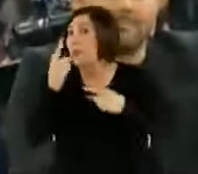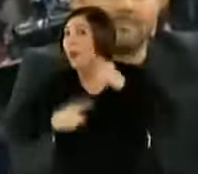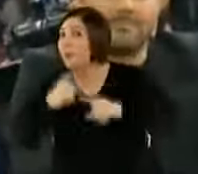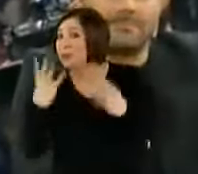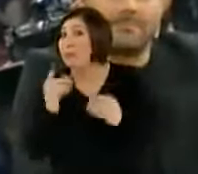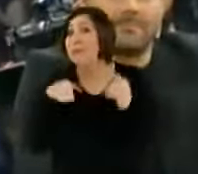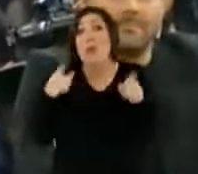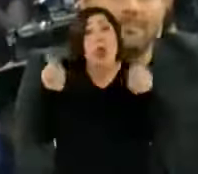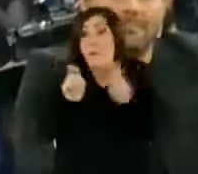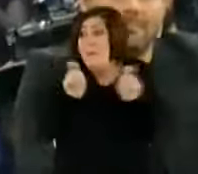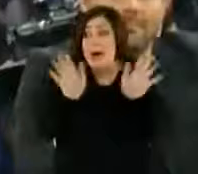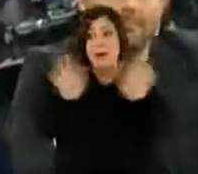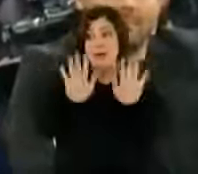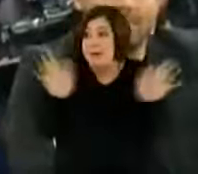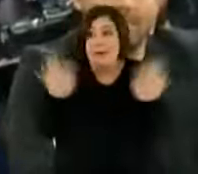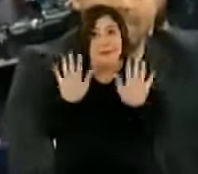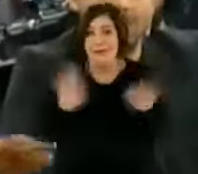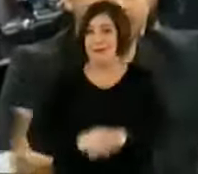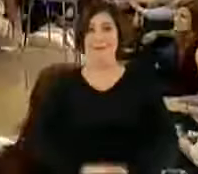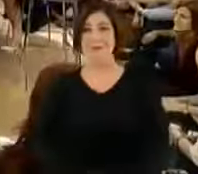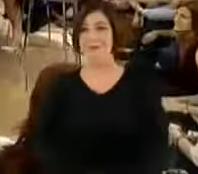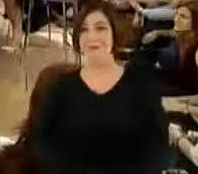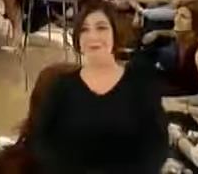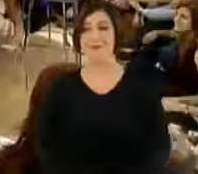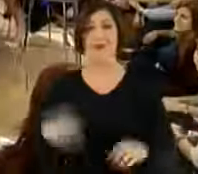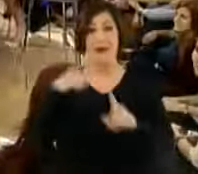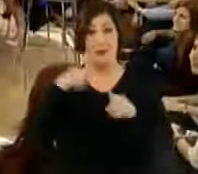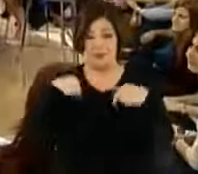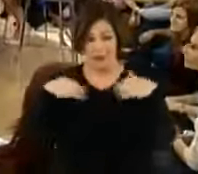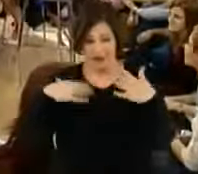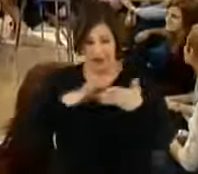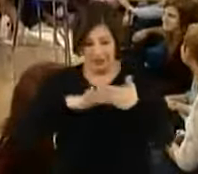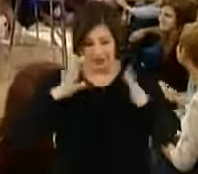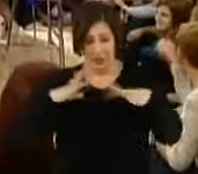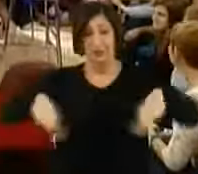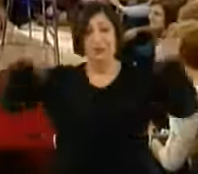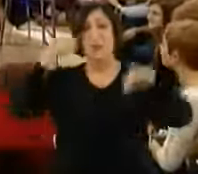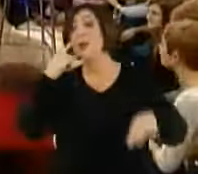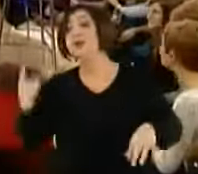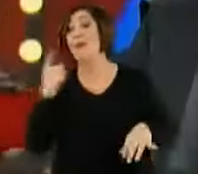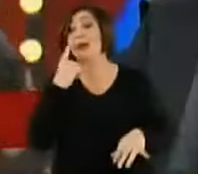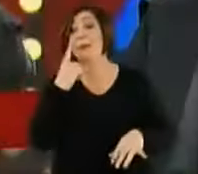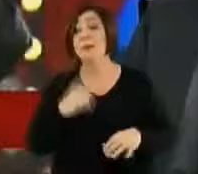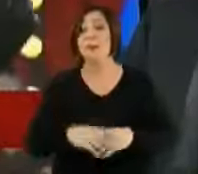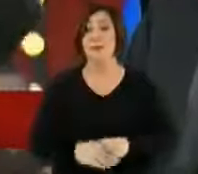biz bunları şey yapamayız. Hatta biri burada size göster bakayım neymiş?